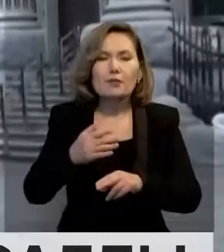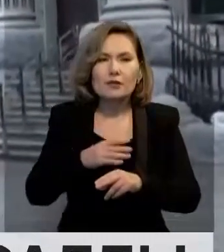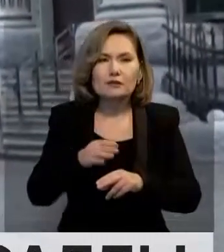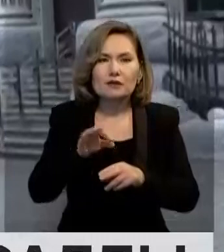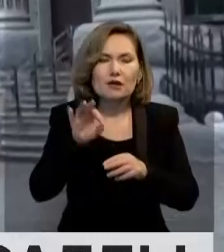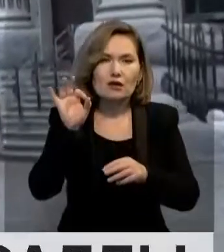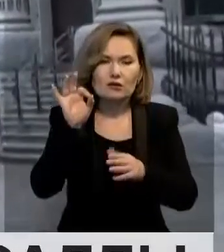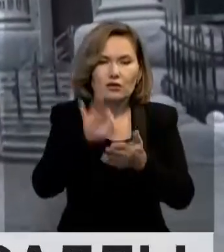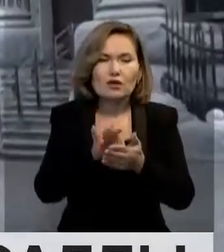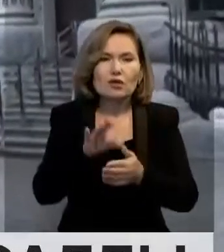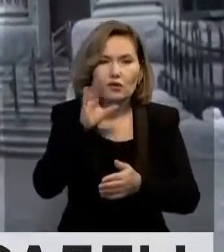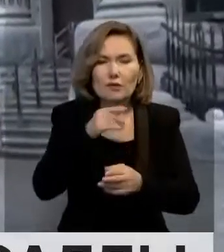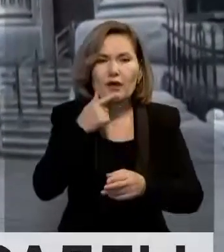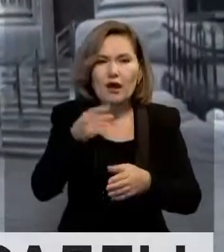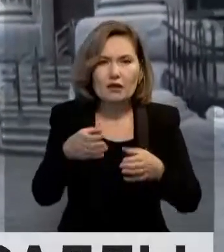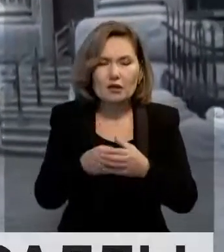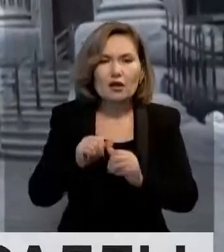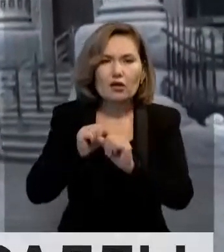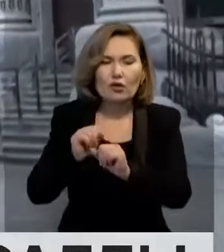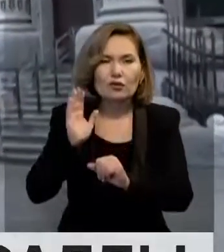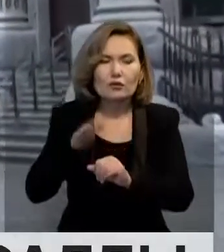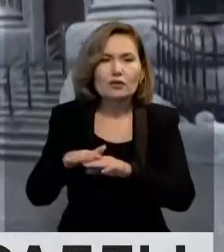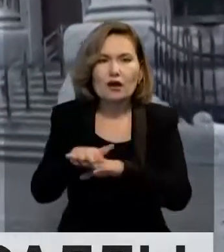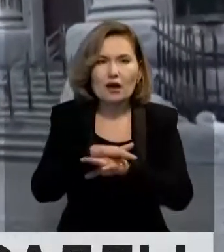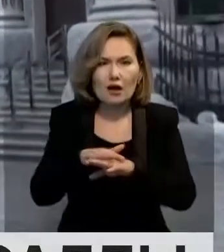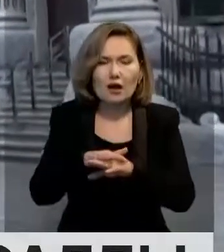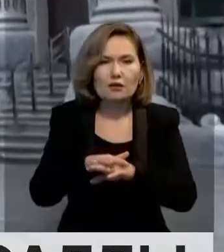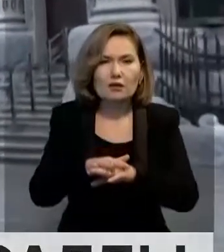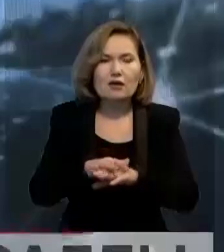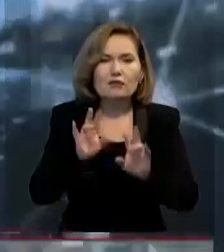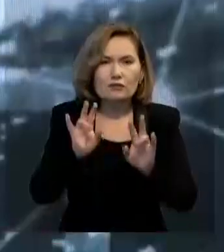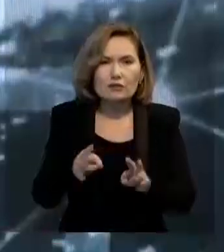бәрі жақсы болады. Ең бастысы, қауіпсіздік ережелерін сақтаңыздар.